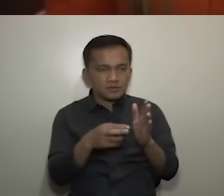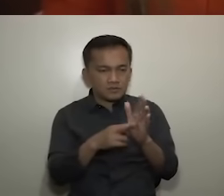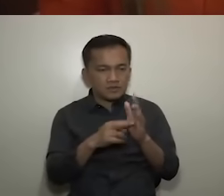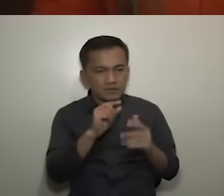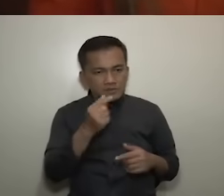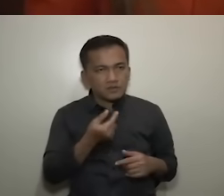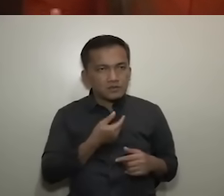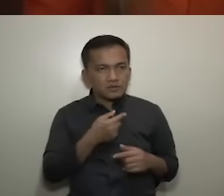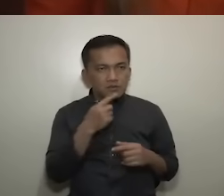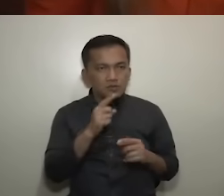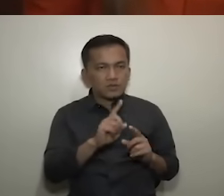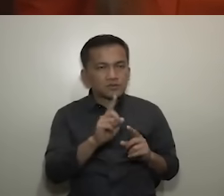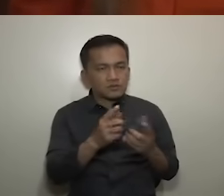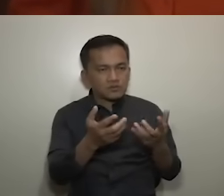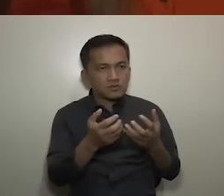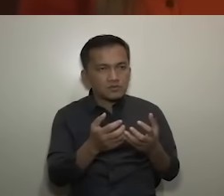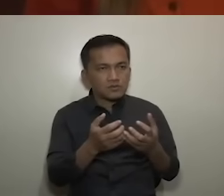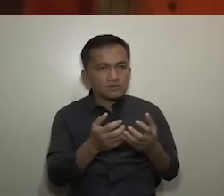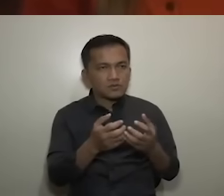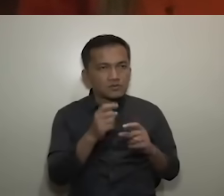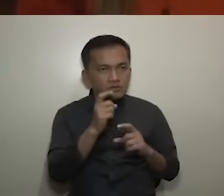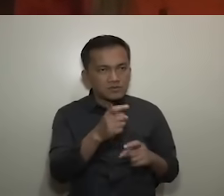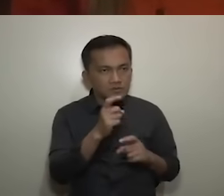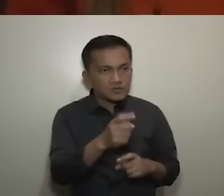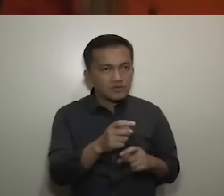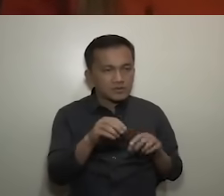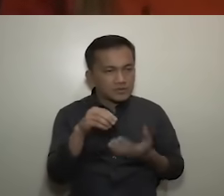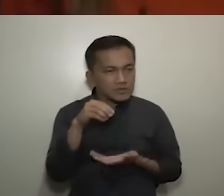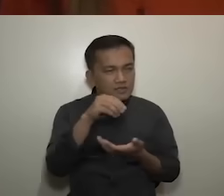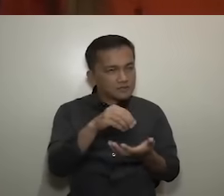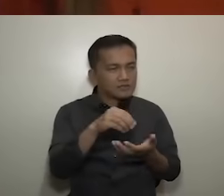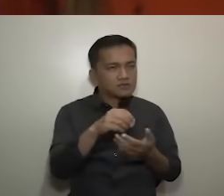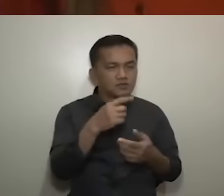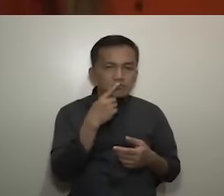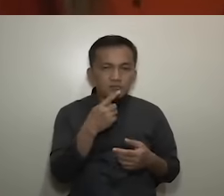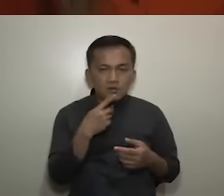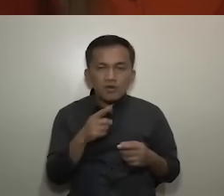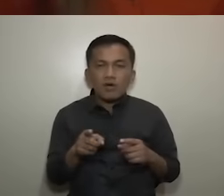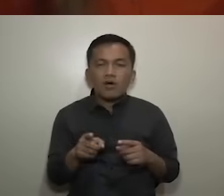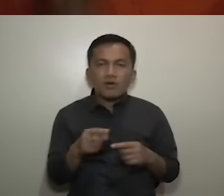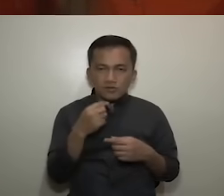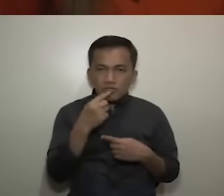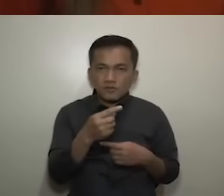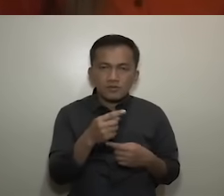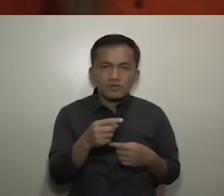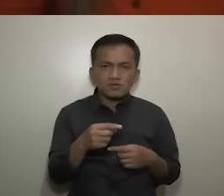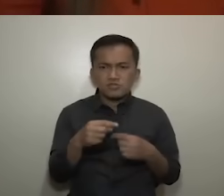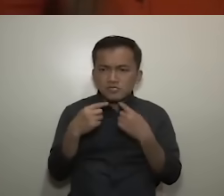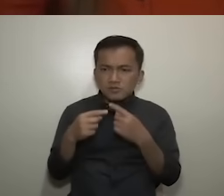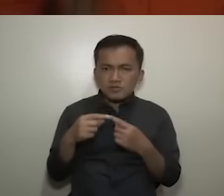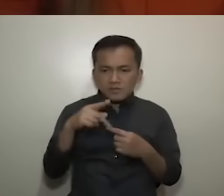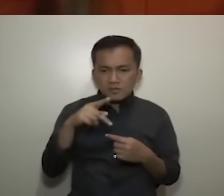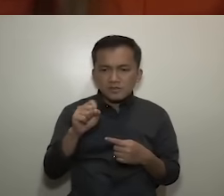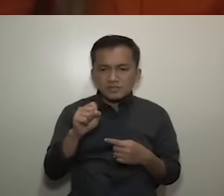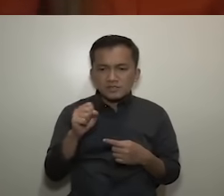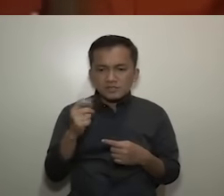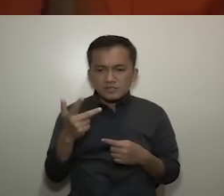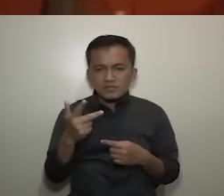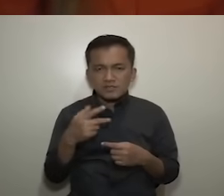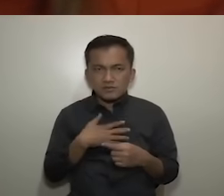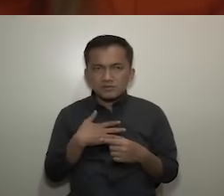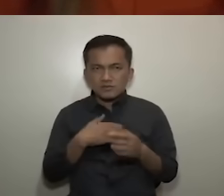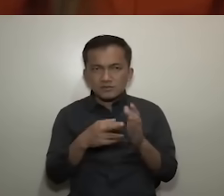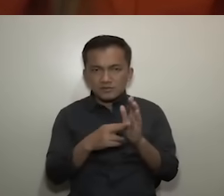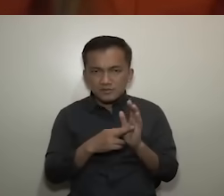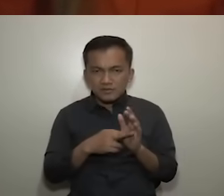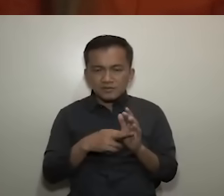guest, what do you want? Gift, mga present, present po kasi. Sasabihin niya sa akin, Sabi niya, sabihin mo PS3 kasi yung mga gusto niyang